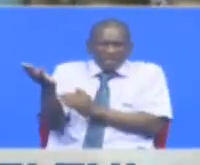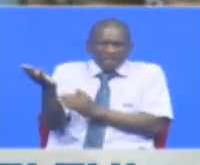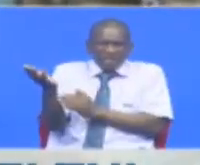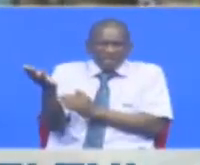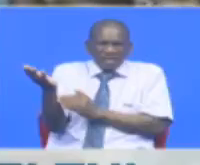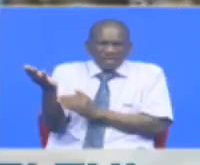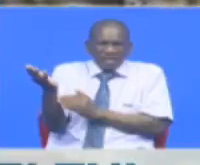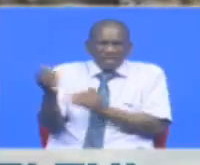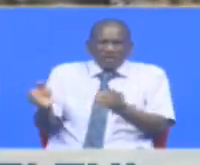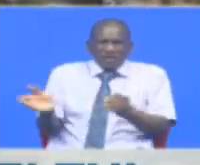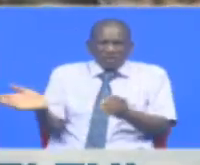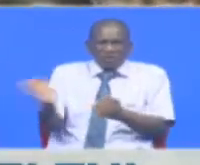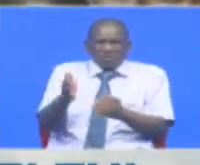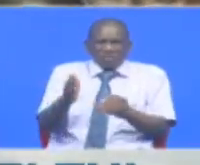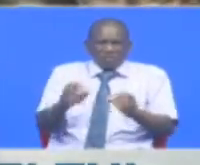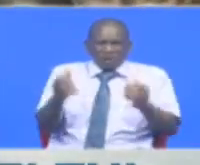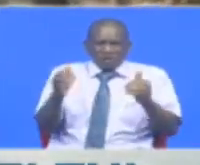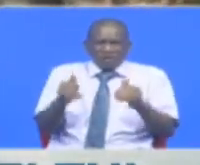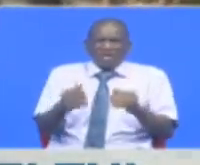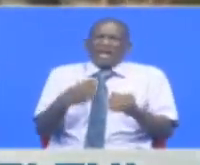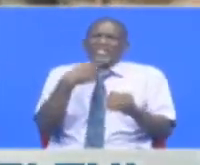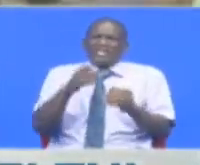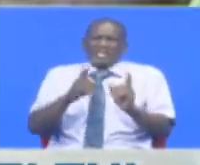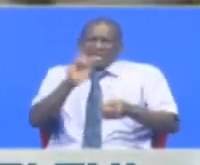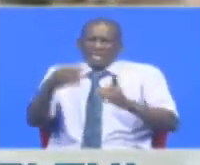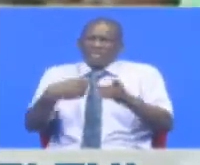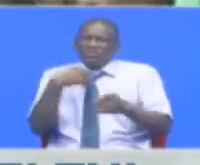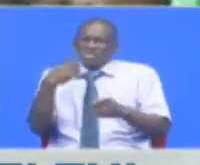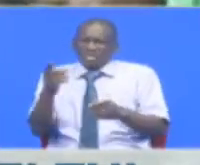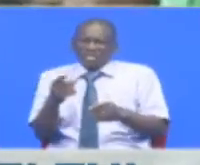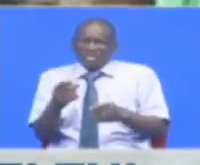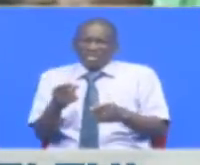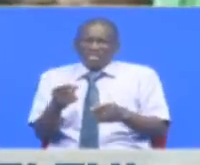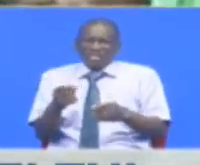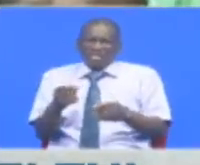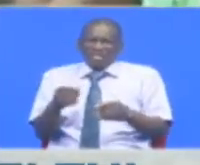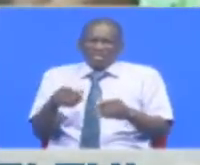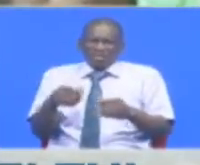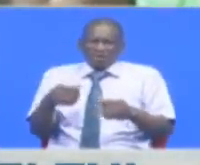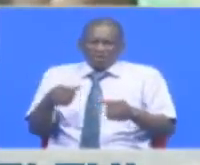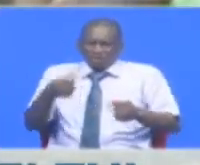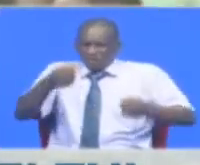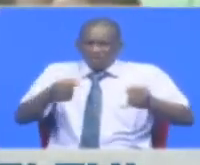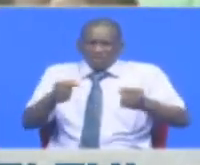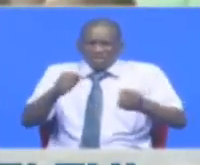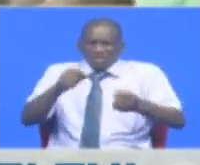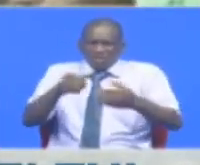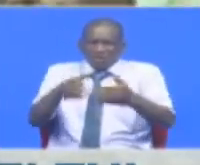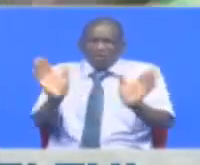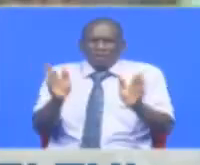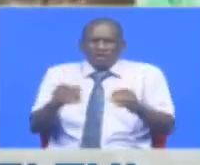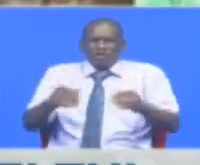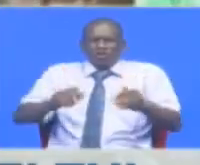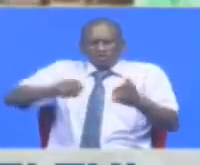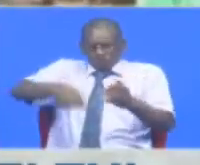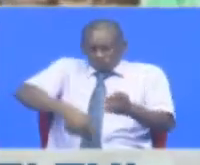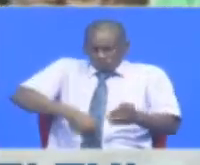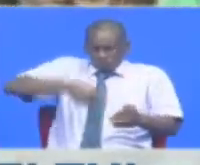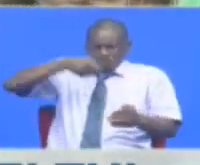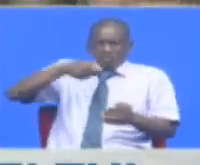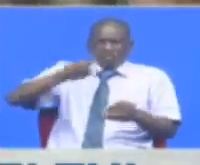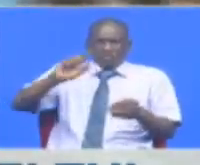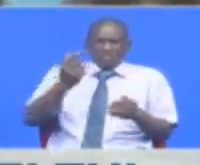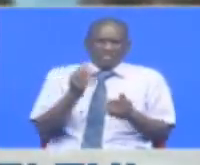hajafunga, nikasema waje nikimbie nimwambie please gari garage yako iko empty, iko wazi, funga zipu, funga duka.